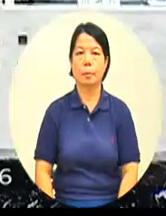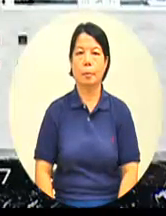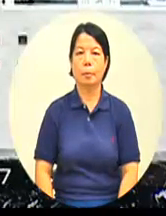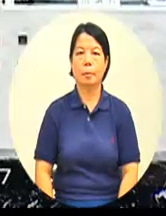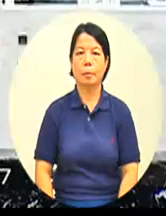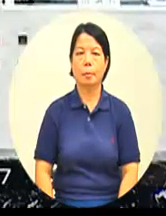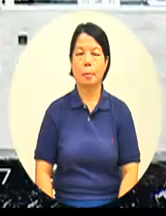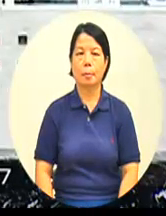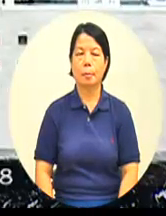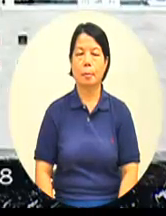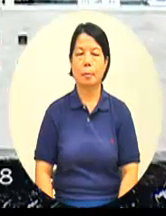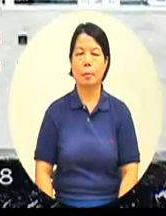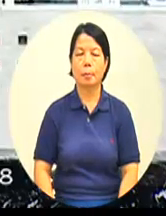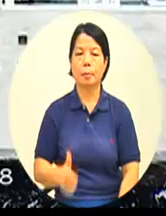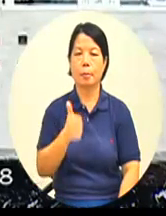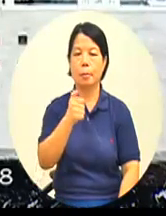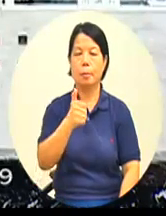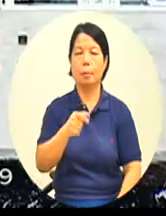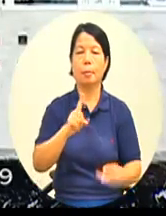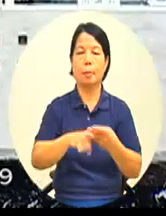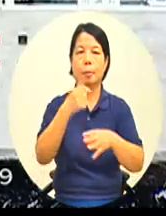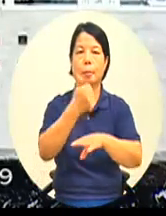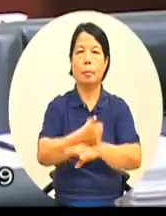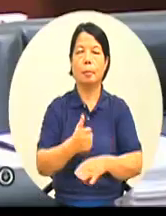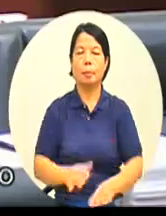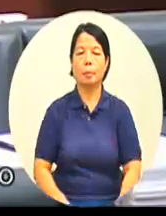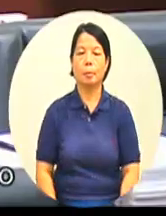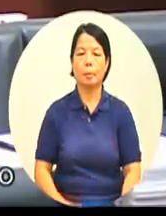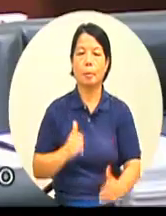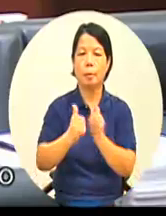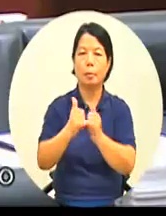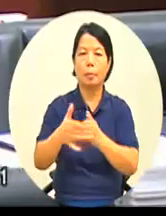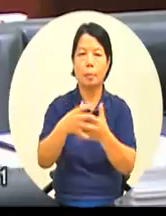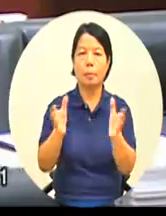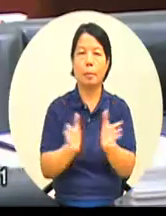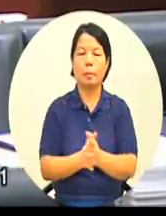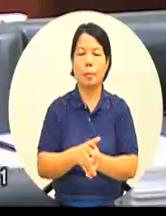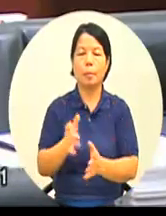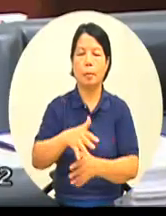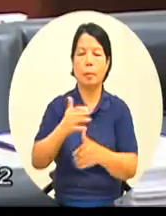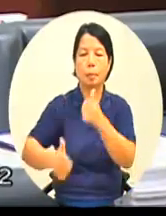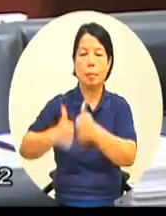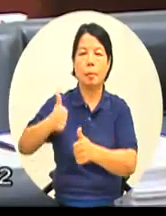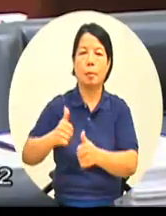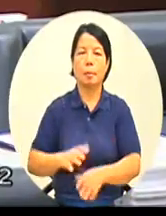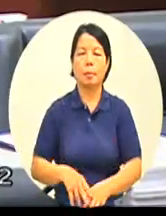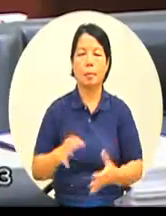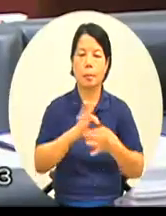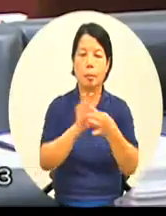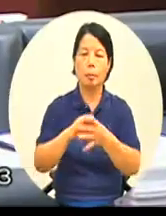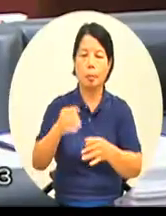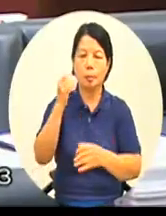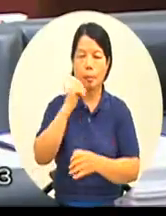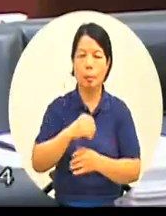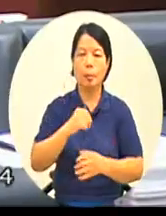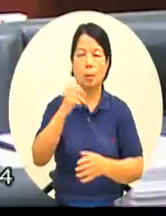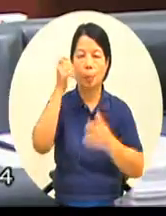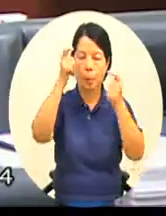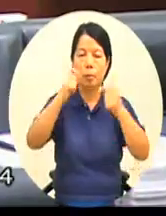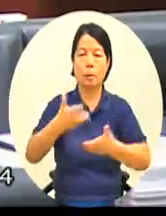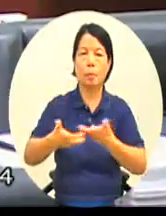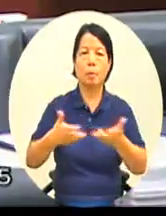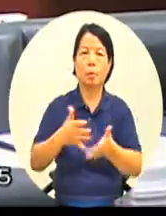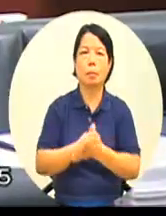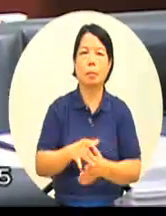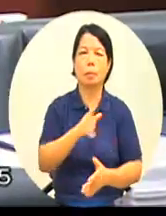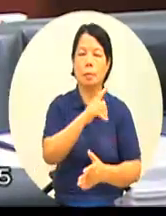好，谢谢主席，还有我们社政部门的各位局所长哈，关心高雄市政各位乡亲、各位媒体先